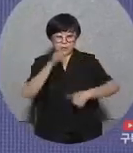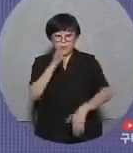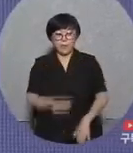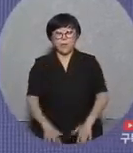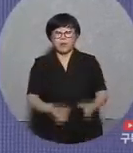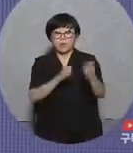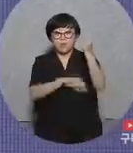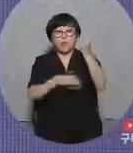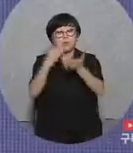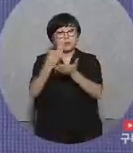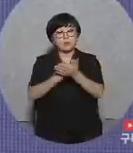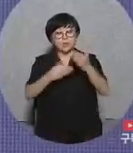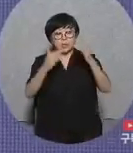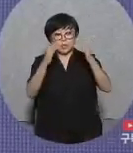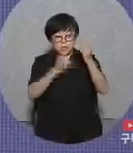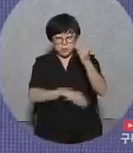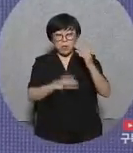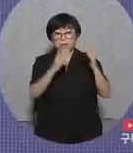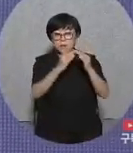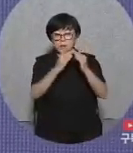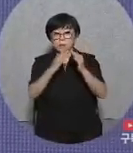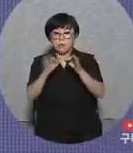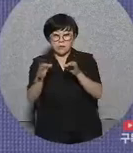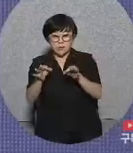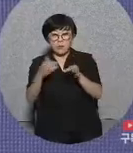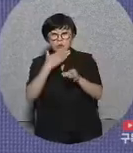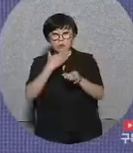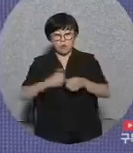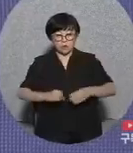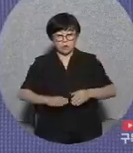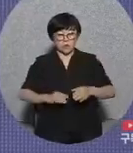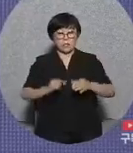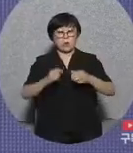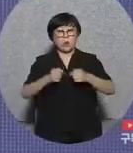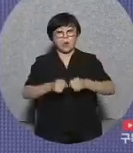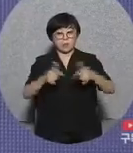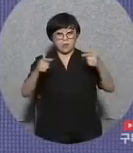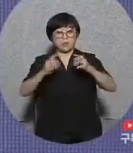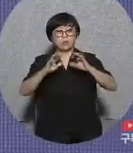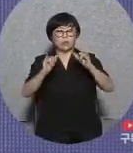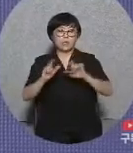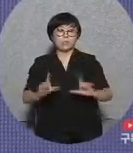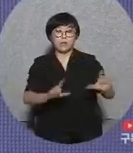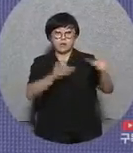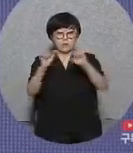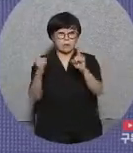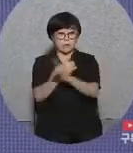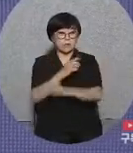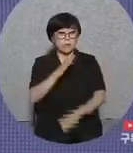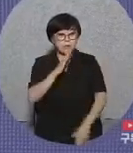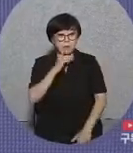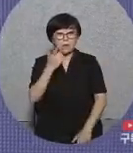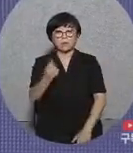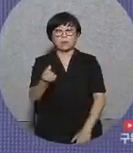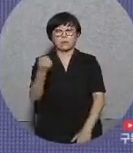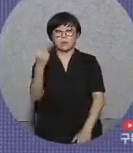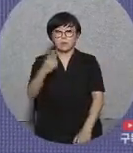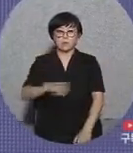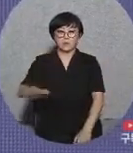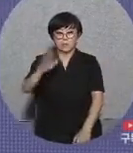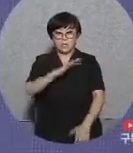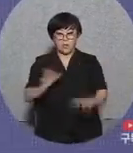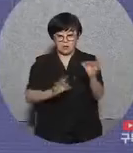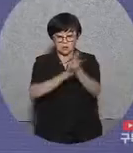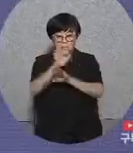기본 소들 기본 주택 기본 금융 그리고 복지의 확대가 국민의 삶을 개선할 뿐만 아니라 거기에 더해서 우리